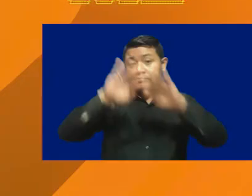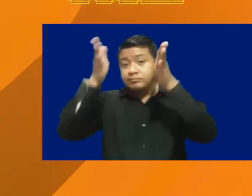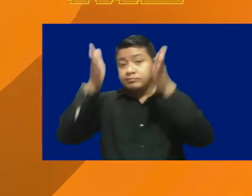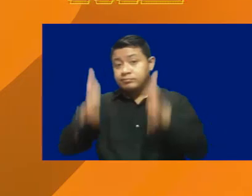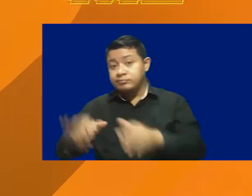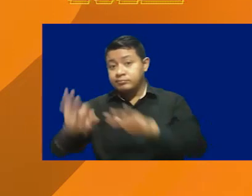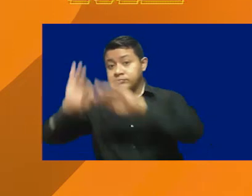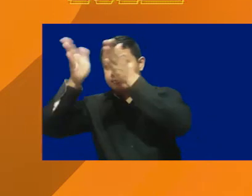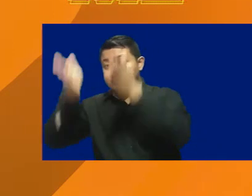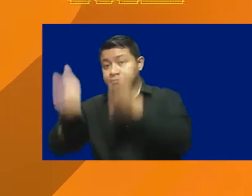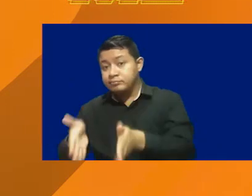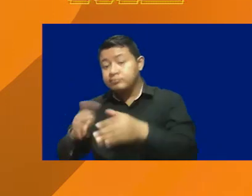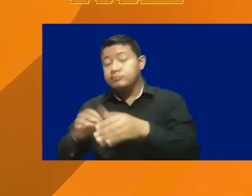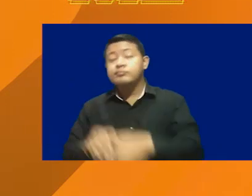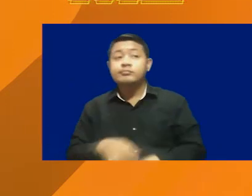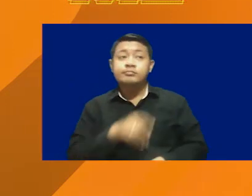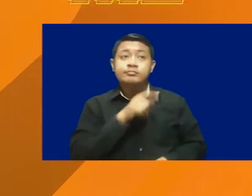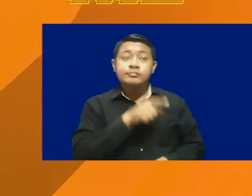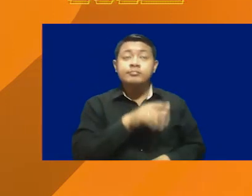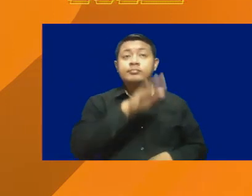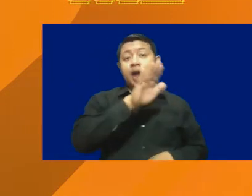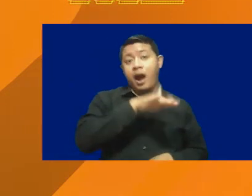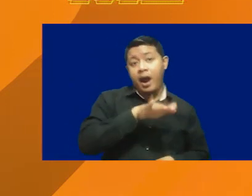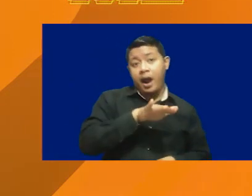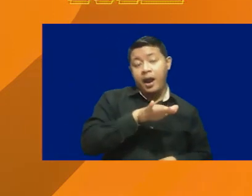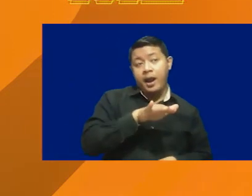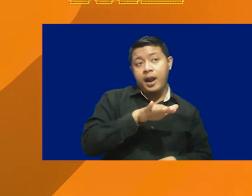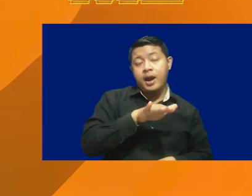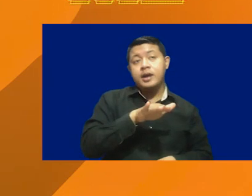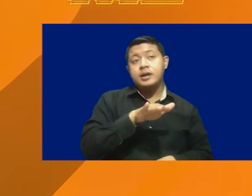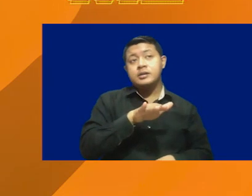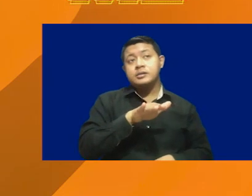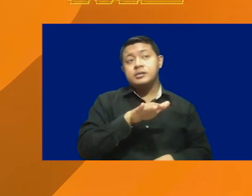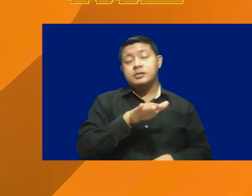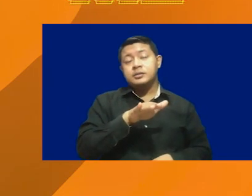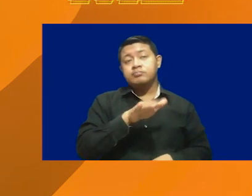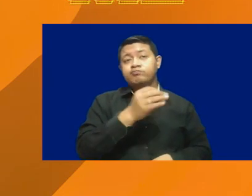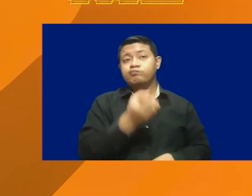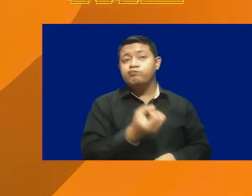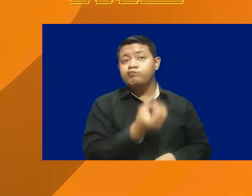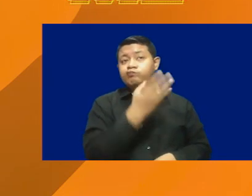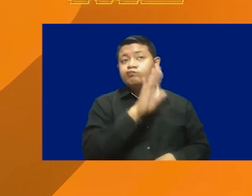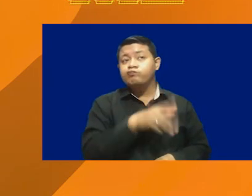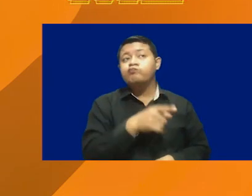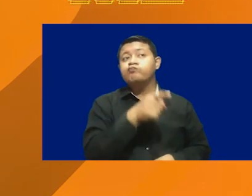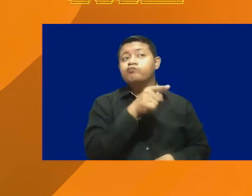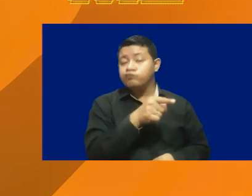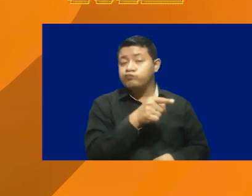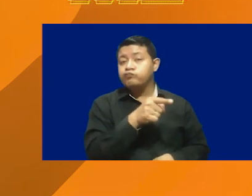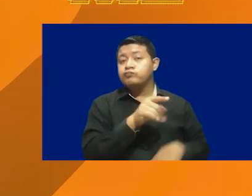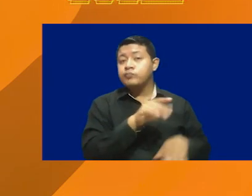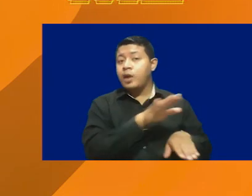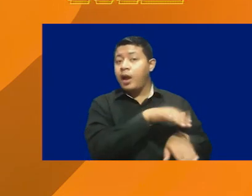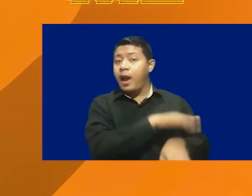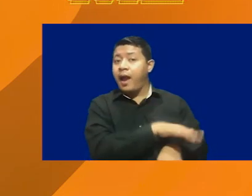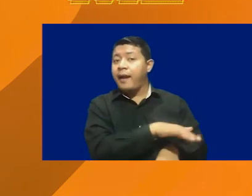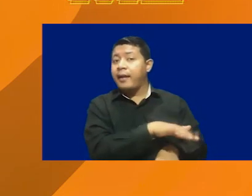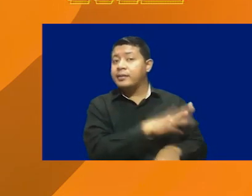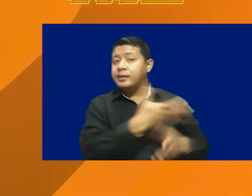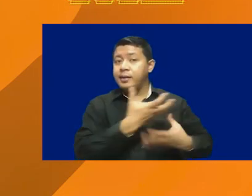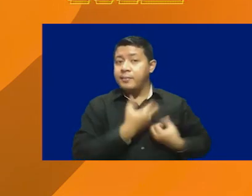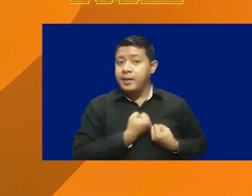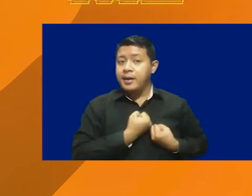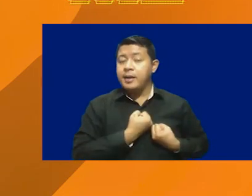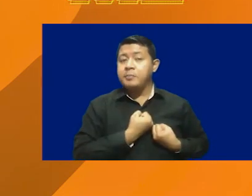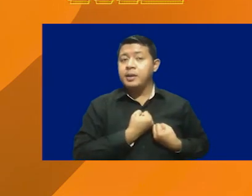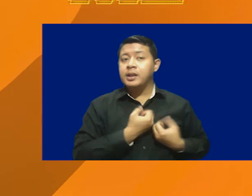Seperti tadi dalam kolom-kolom, dalam level anak, apa yang terjadi dalam diri seorang anak atau dalam pertumbuhan seorang anak